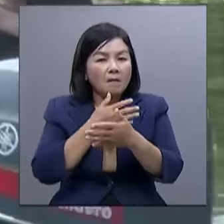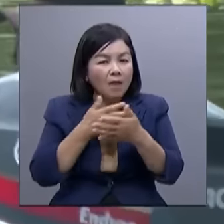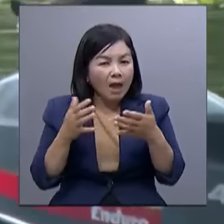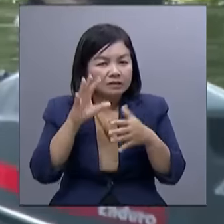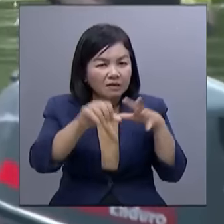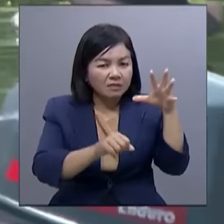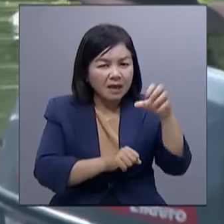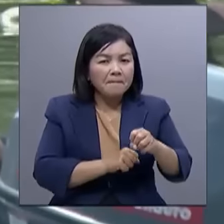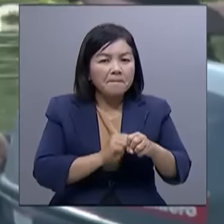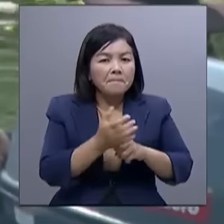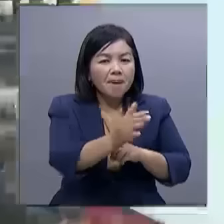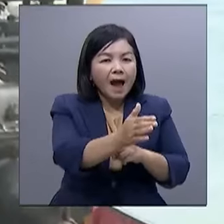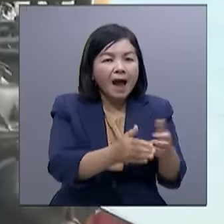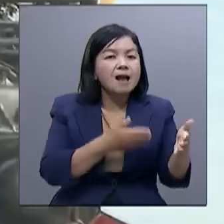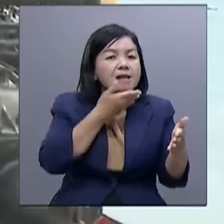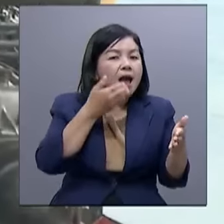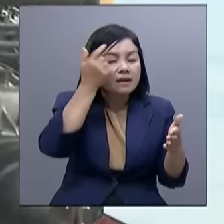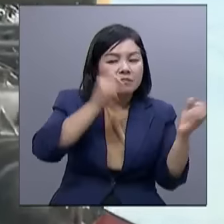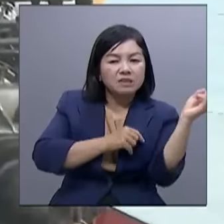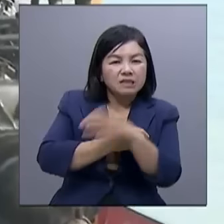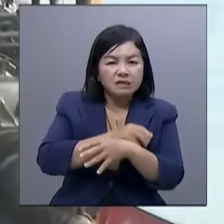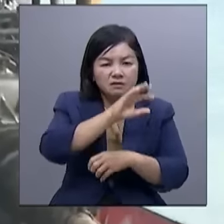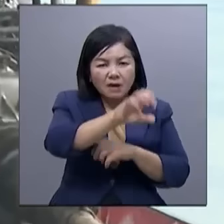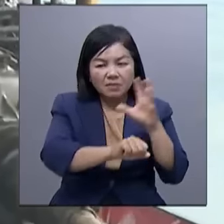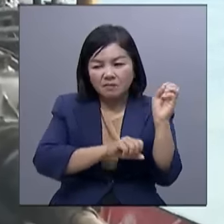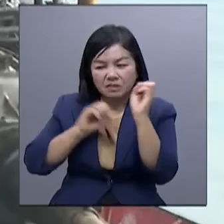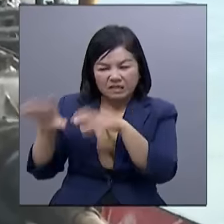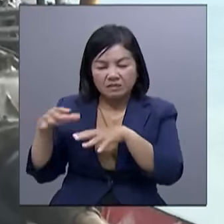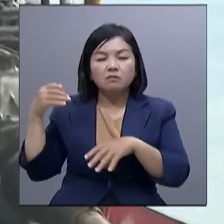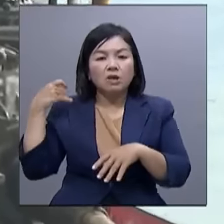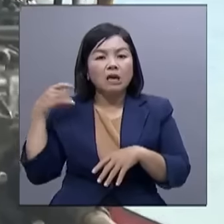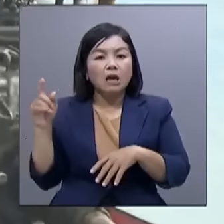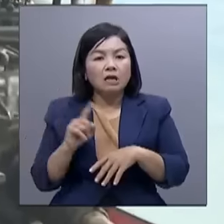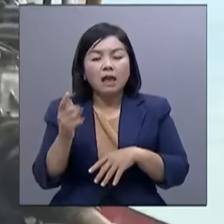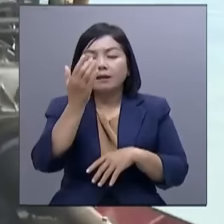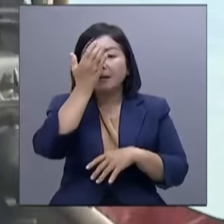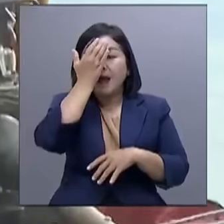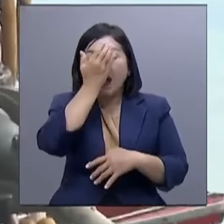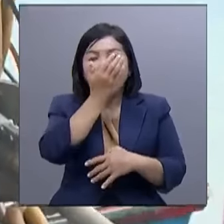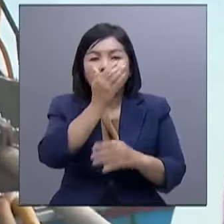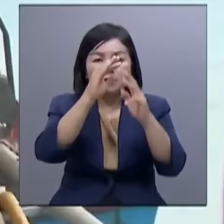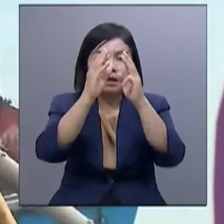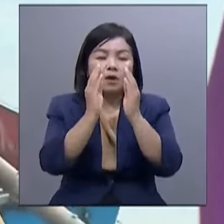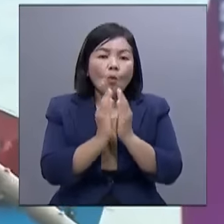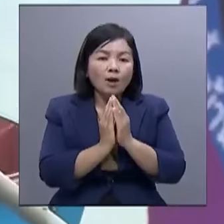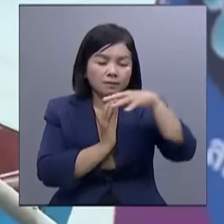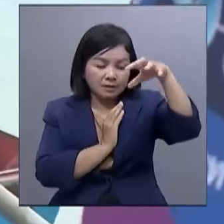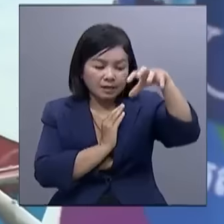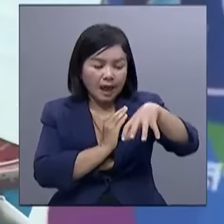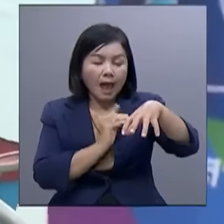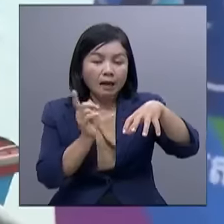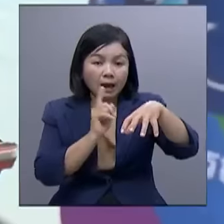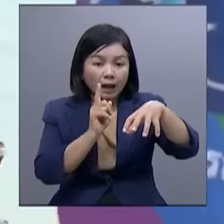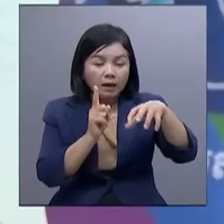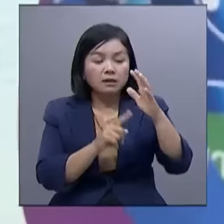คลองครั้งที่2นะครับบริเวณคลองท่าแล้งนะครับบริเวณวัดยกระบัดนะครับตำบลยกระบัดอำเภอบ้านแพ้วจังหวัดสมุทรสา